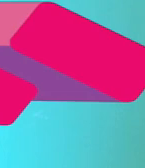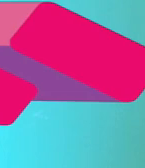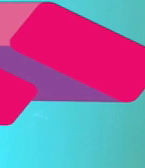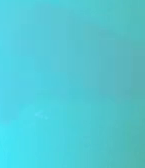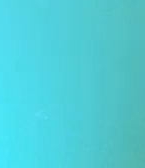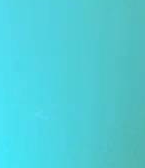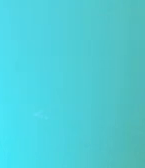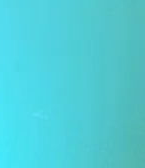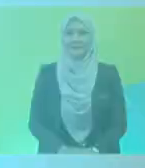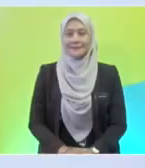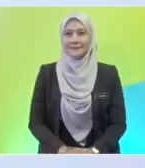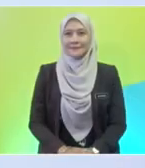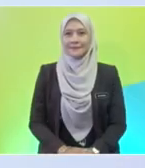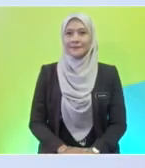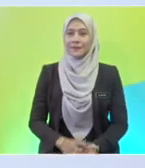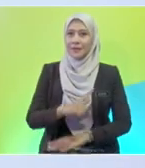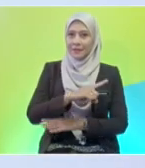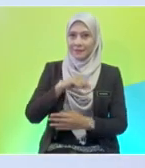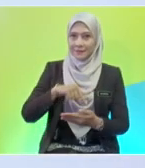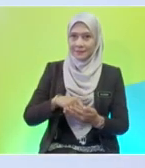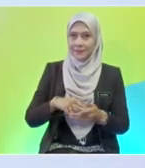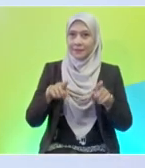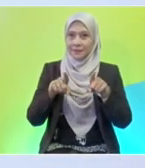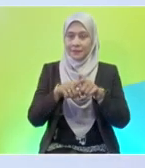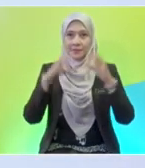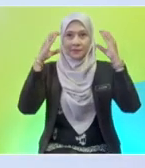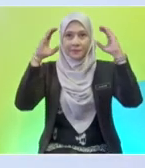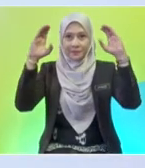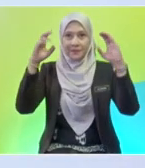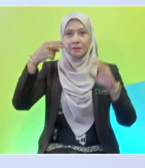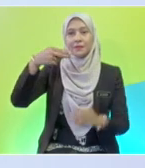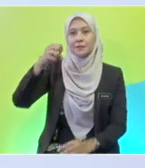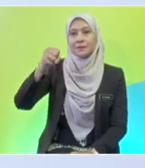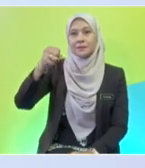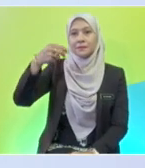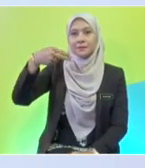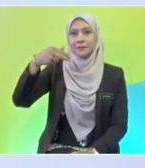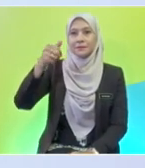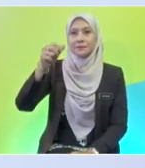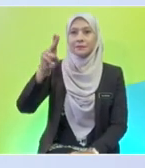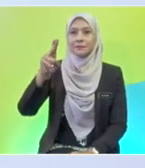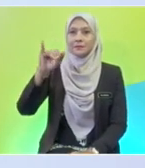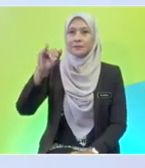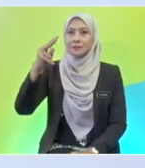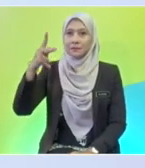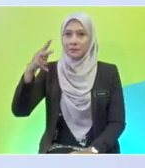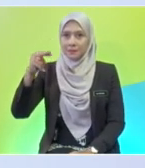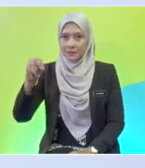Oke untuk hari ini kita akan bersama dengan chef Hanum Ebi Rahman dari SMK Abdul